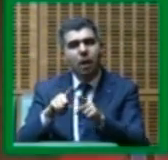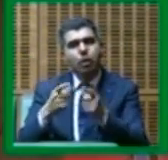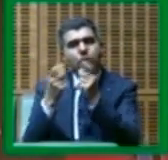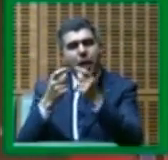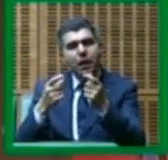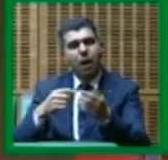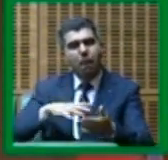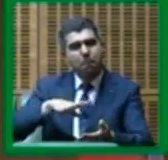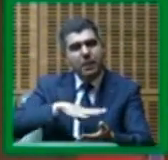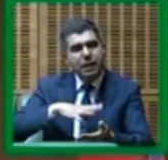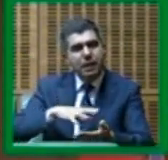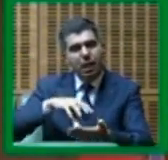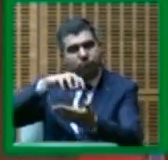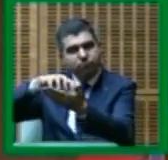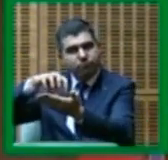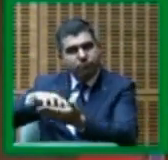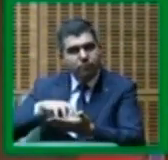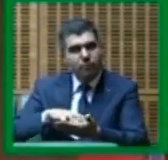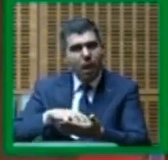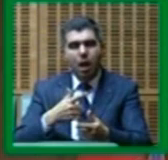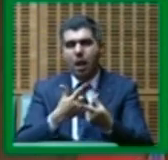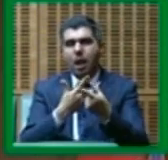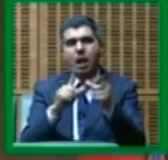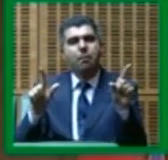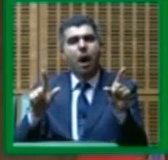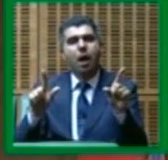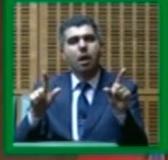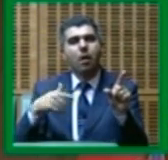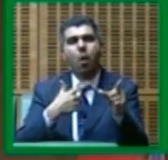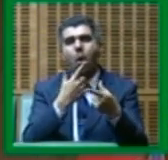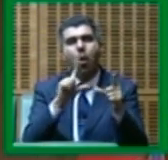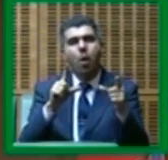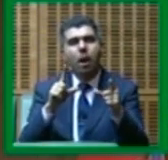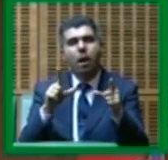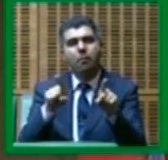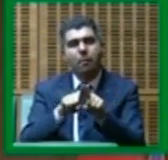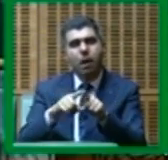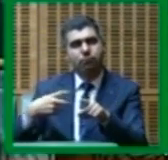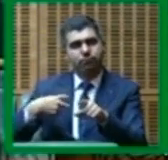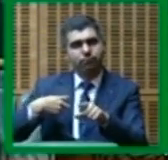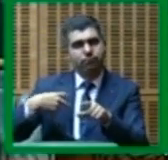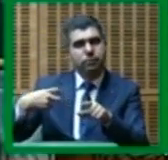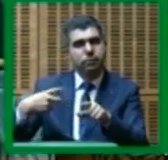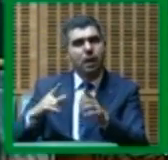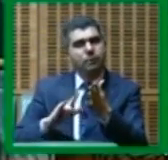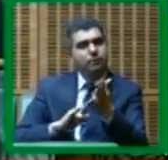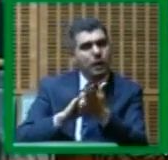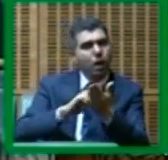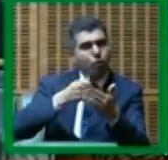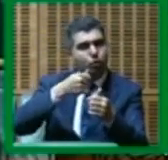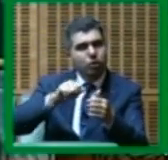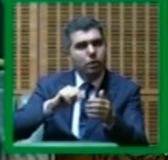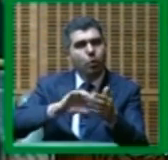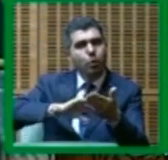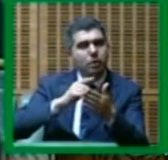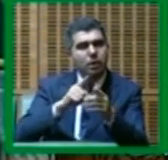المغرب، وبالتالي هي المساله هي متاحه اللي بغى يتفضل من القطاع ويستثمر لا احد يمنعه، وبالتالي هذا الامر